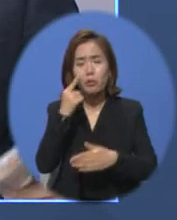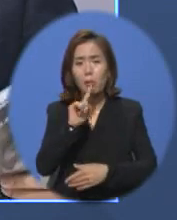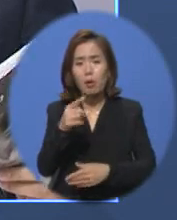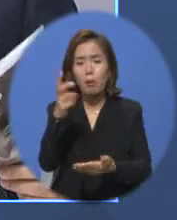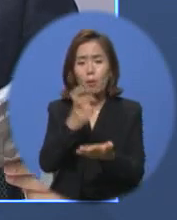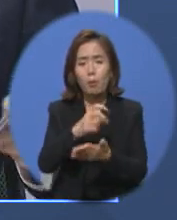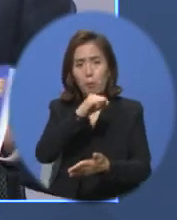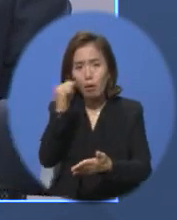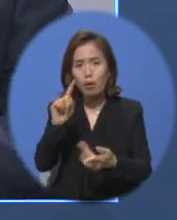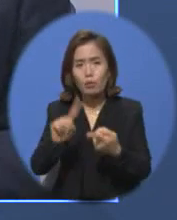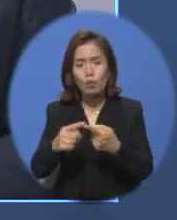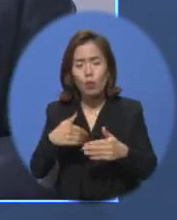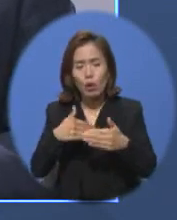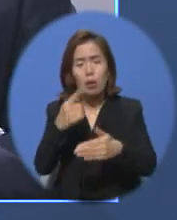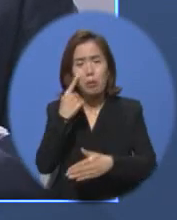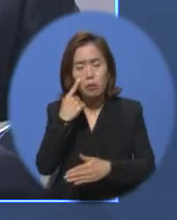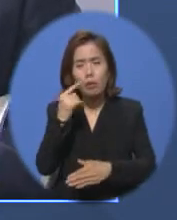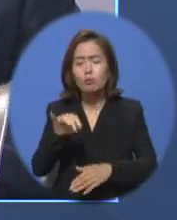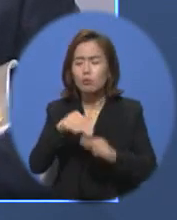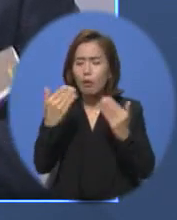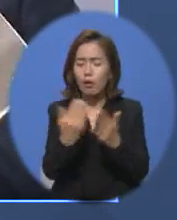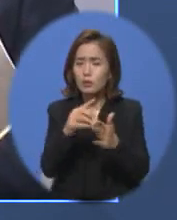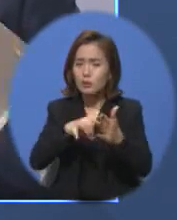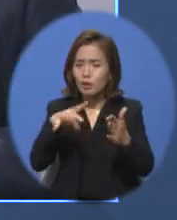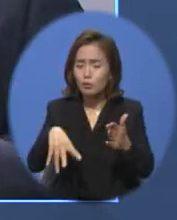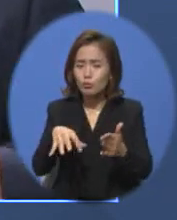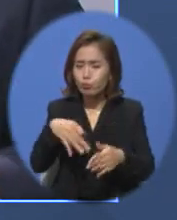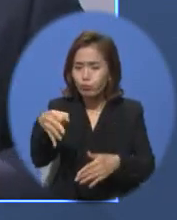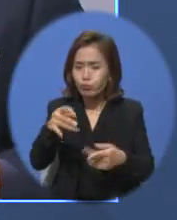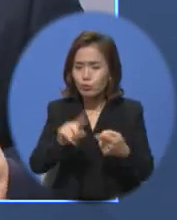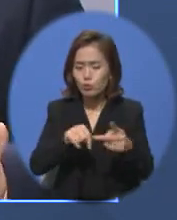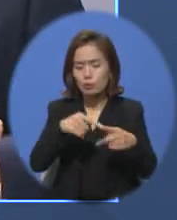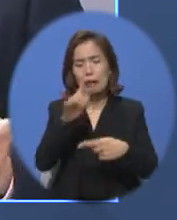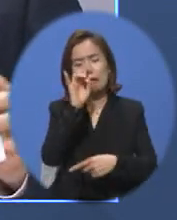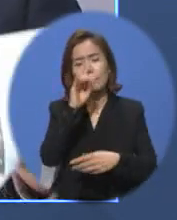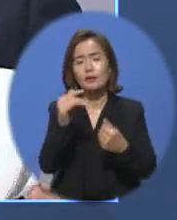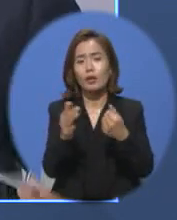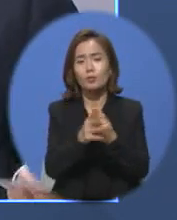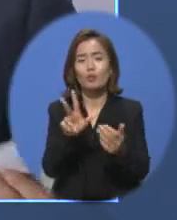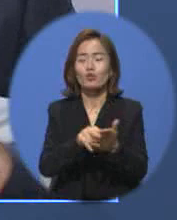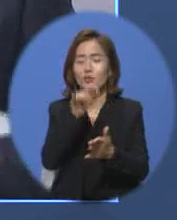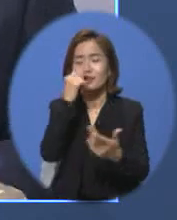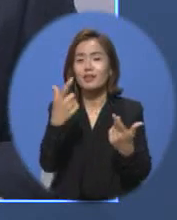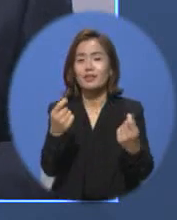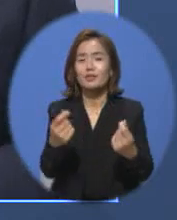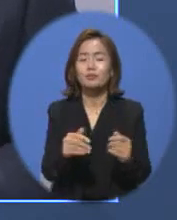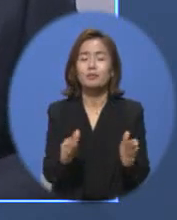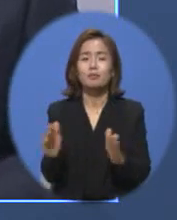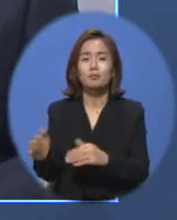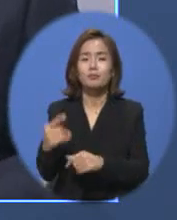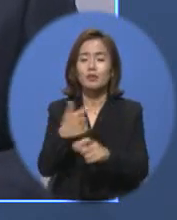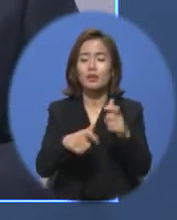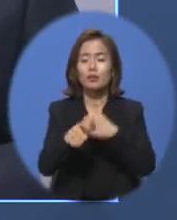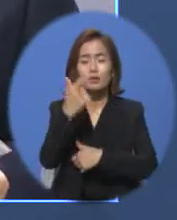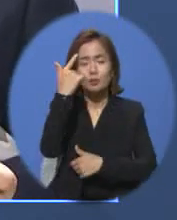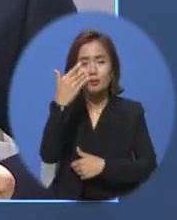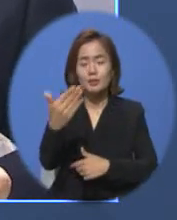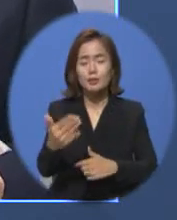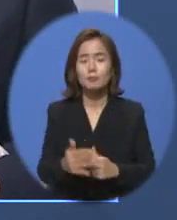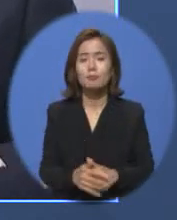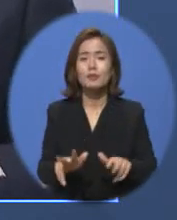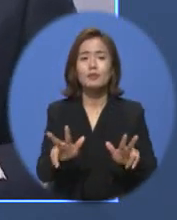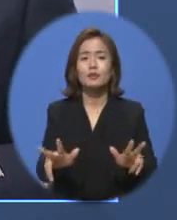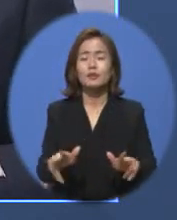법으로제정된것을하겠다고말하는것인가요? 이세금문제또한받아들이기어렵습니다. 어쨌든,그게다야.그것이제가 비판하고싶은점입니다.하나더있습니다,네.